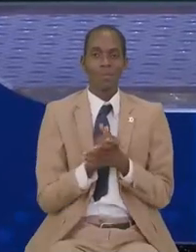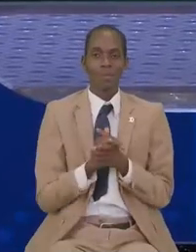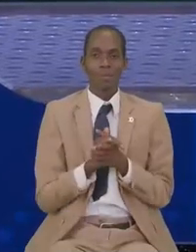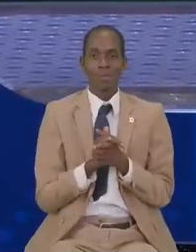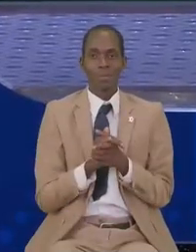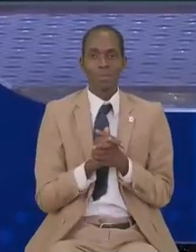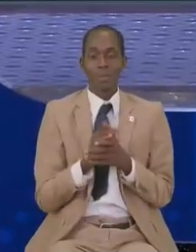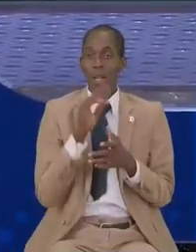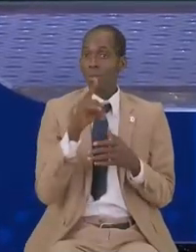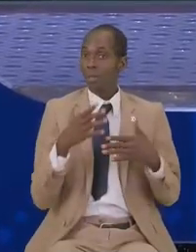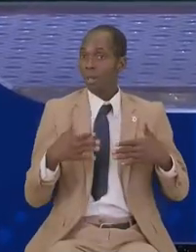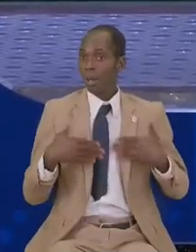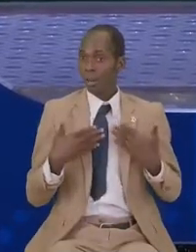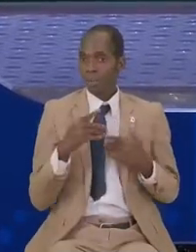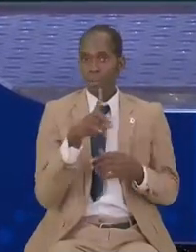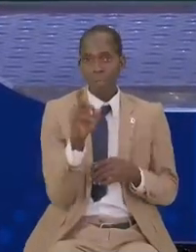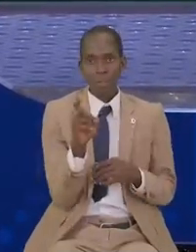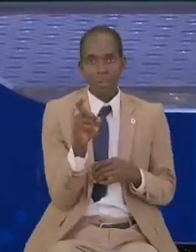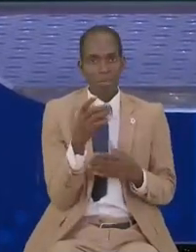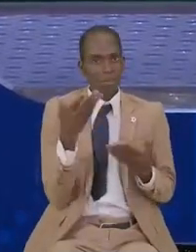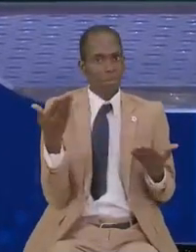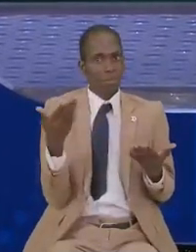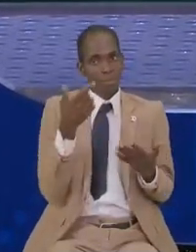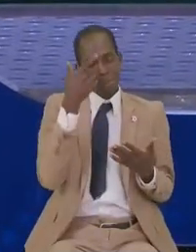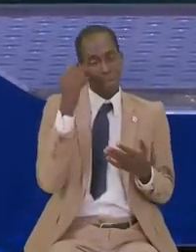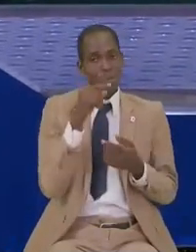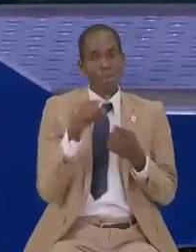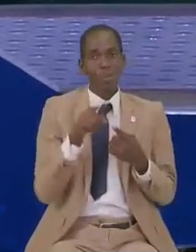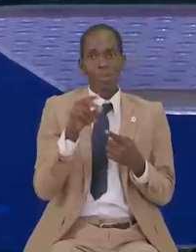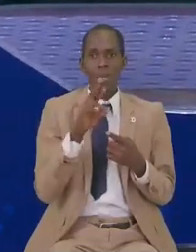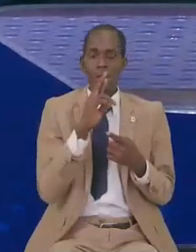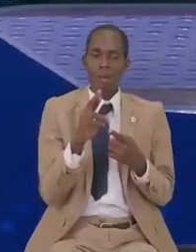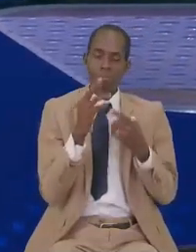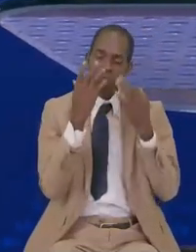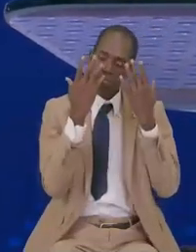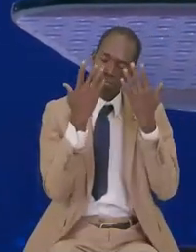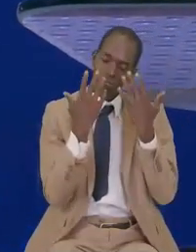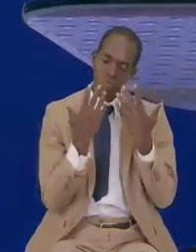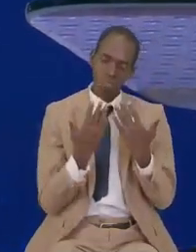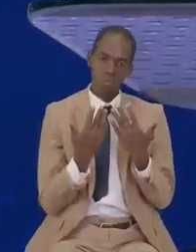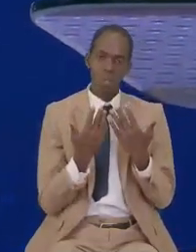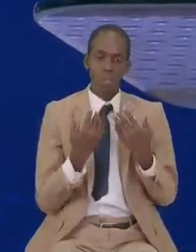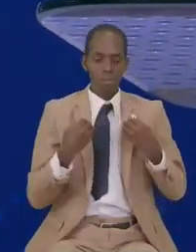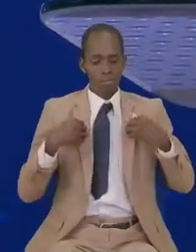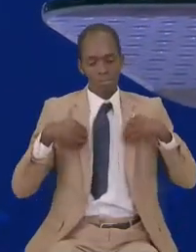Êtes-vous heureux? Et lorsque une personne